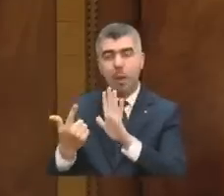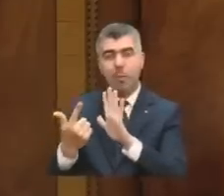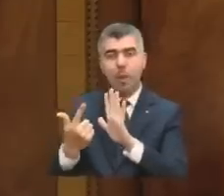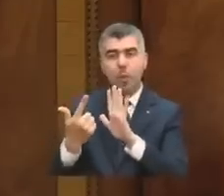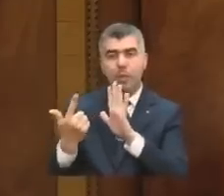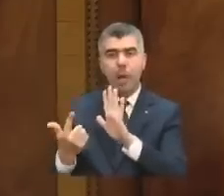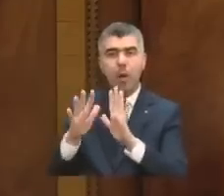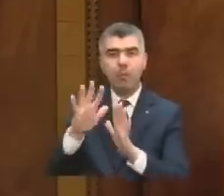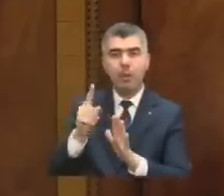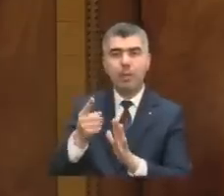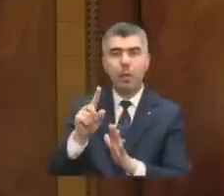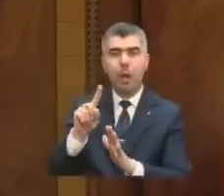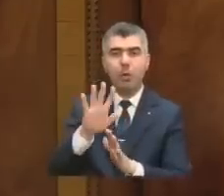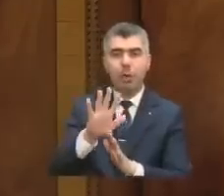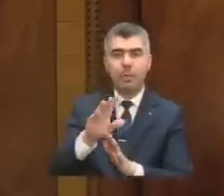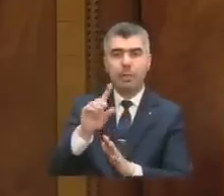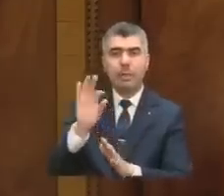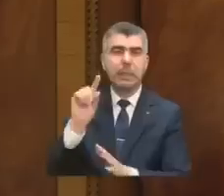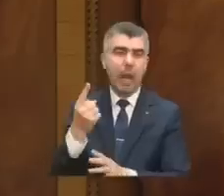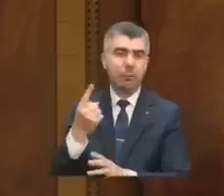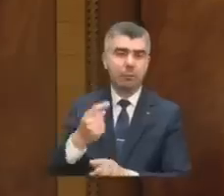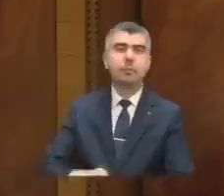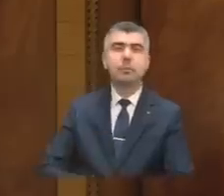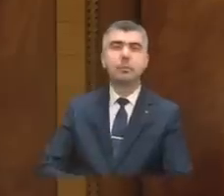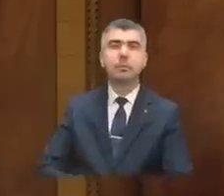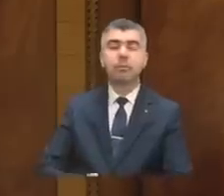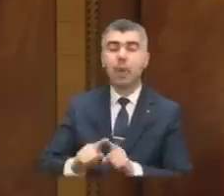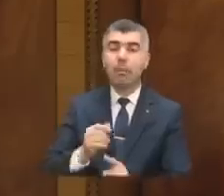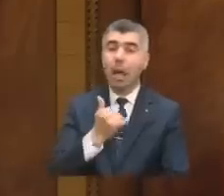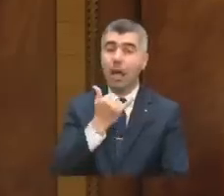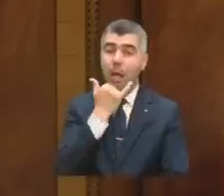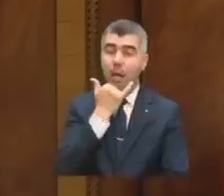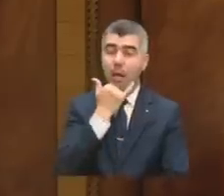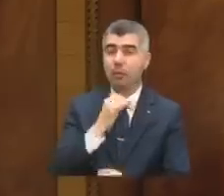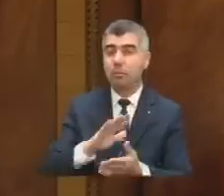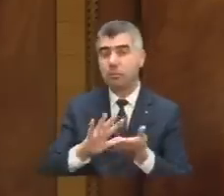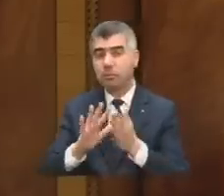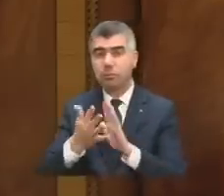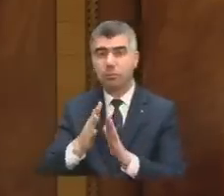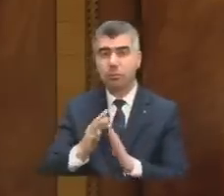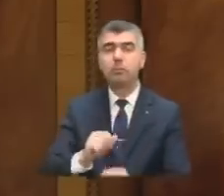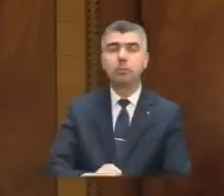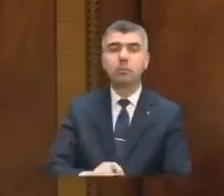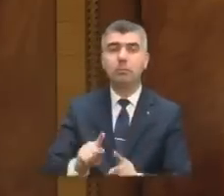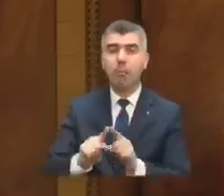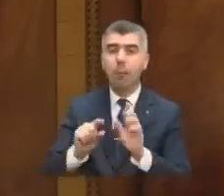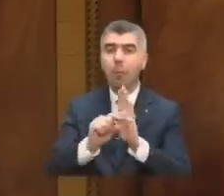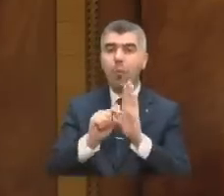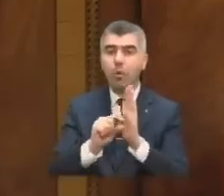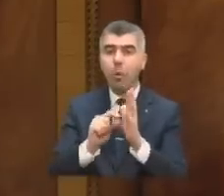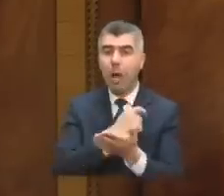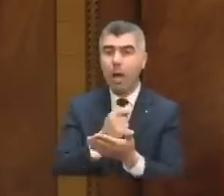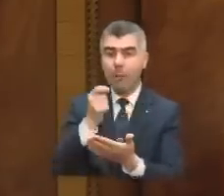751.75 درهم المخالفات همت شكلت موضوع احكام